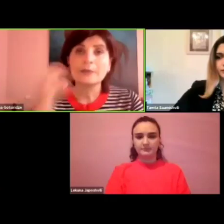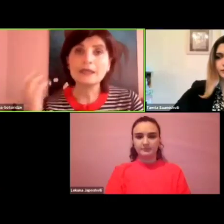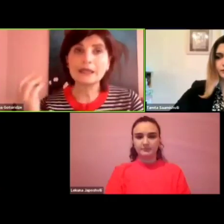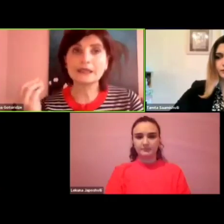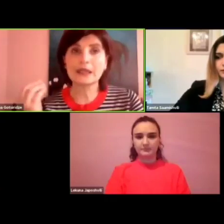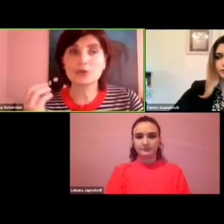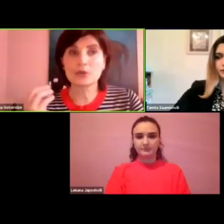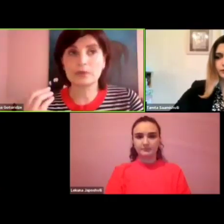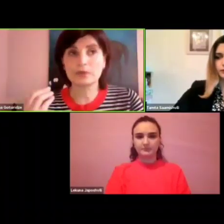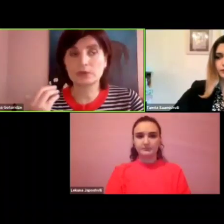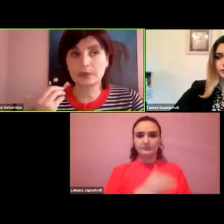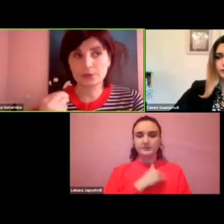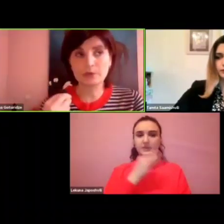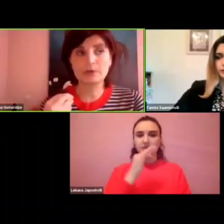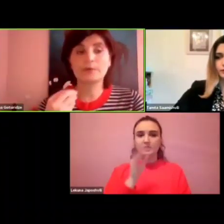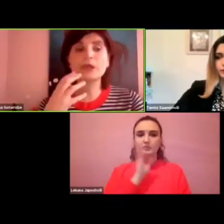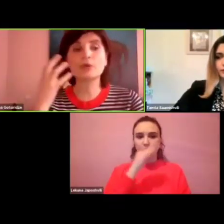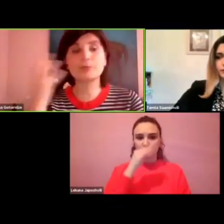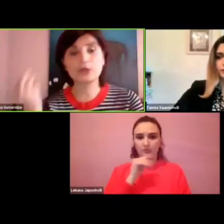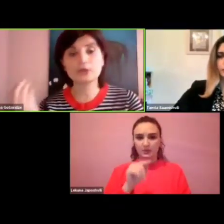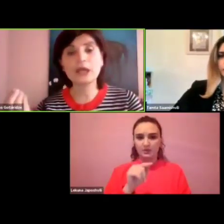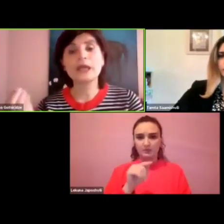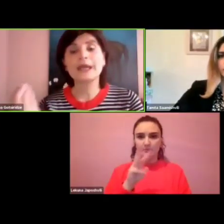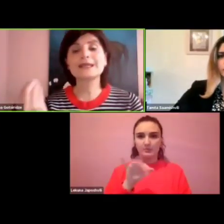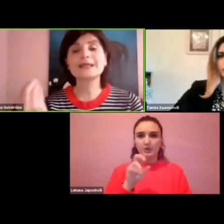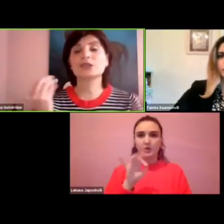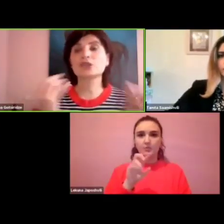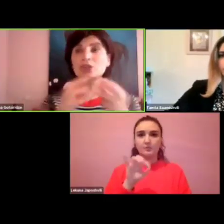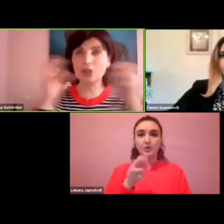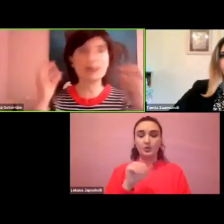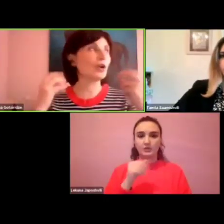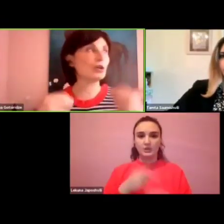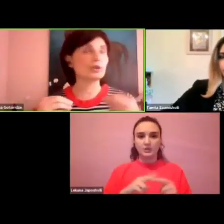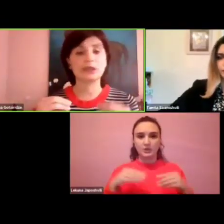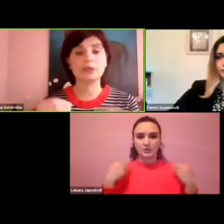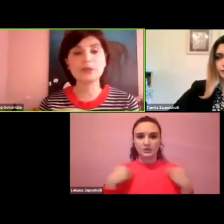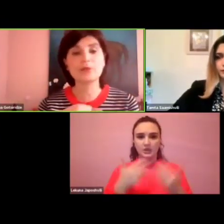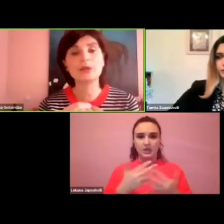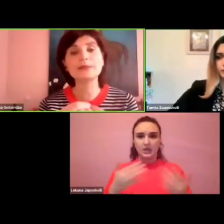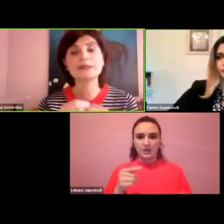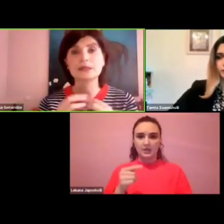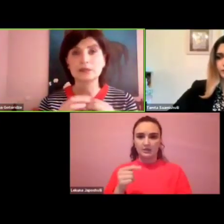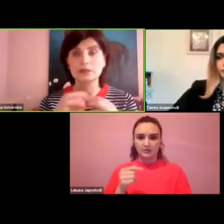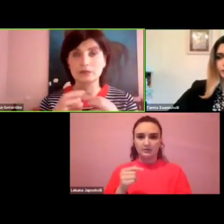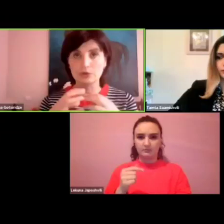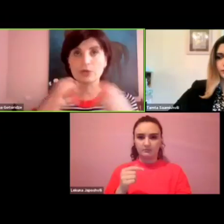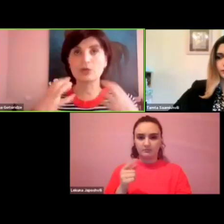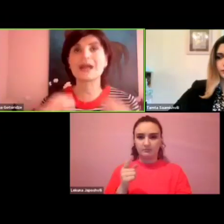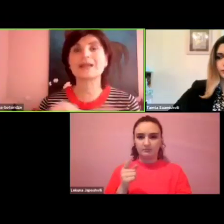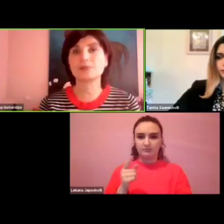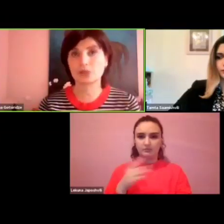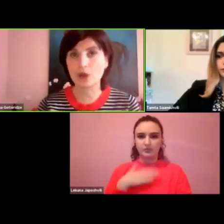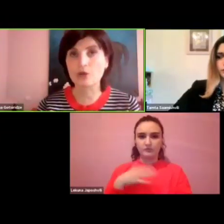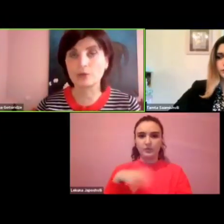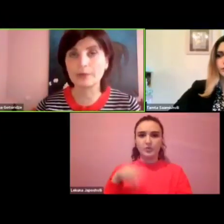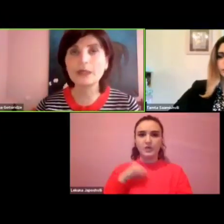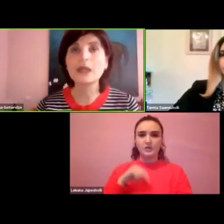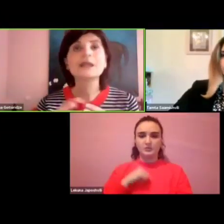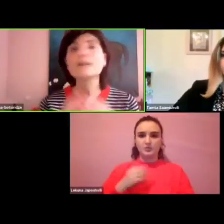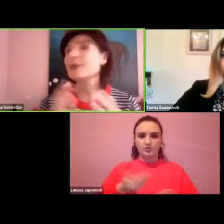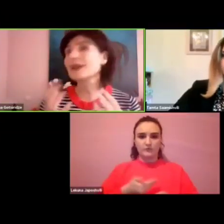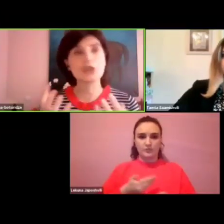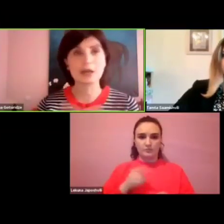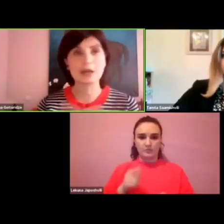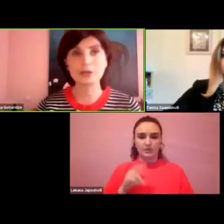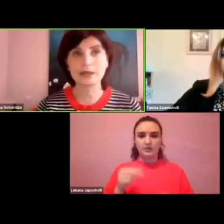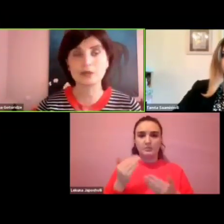და მინდა გითხრათ მშობლებო, ძვირფასო მშობლებო, რომ მიკრობიოტა ეს არის ცოცხალი კოლონიები, რომლებიც ჩვენ ორგანიზმში ცხოვრობენ